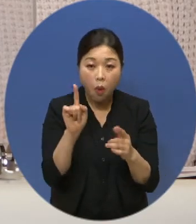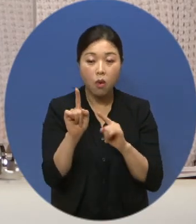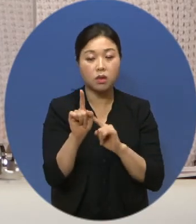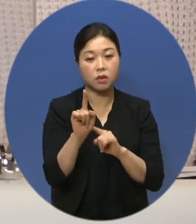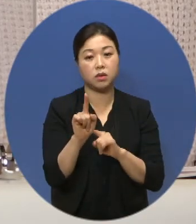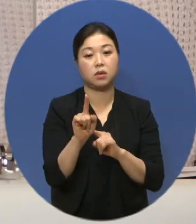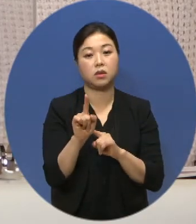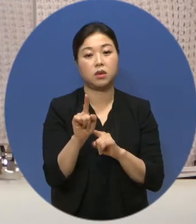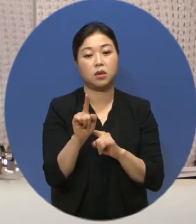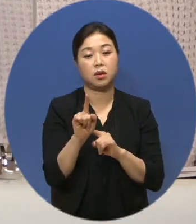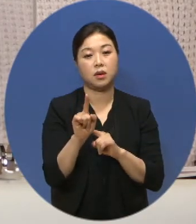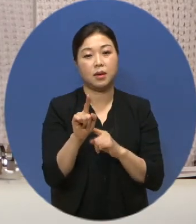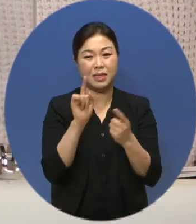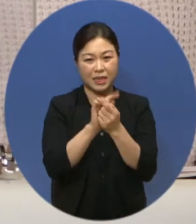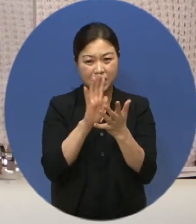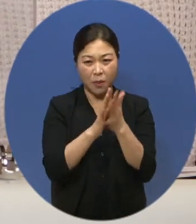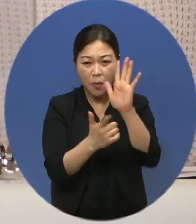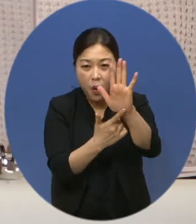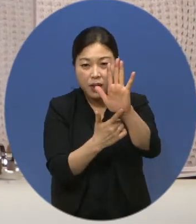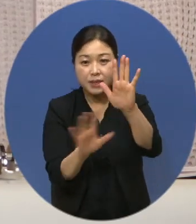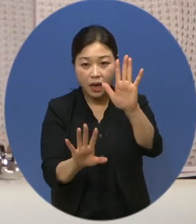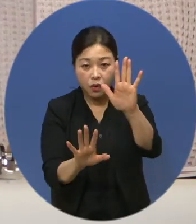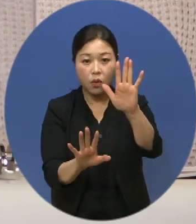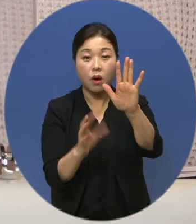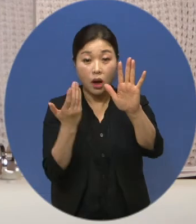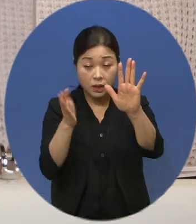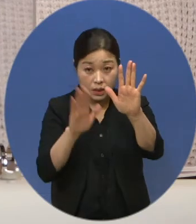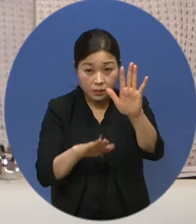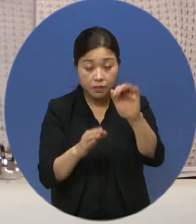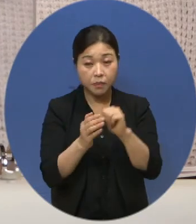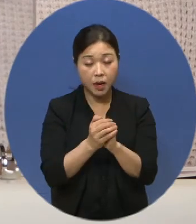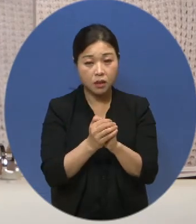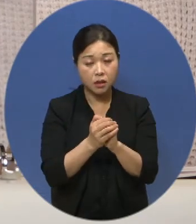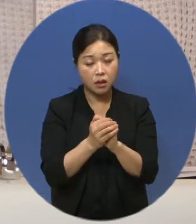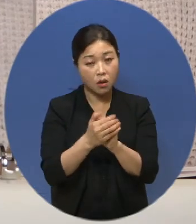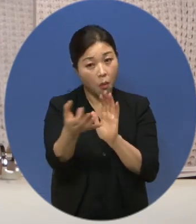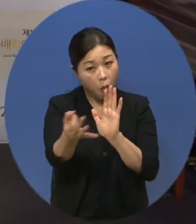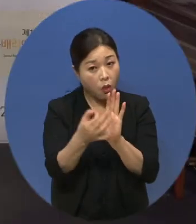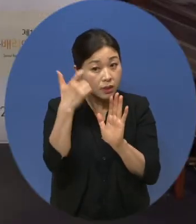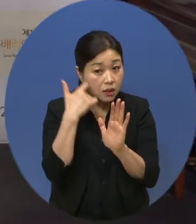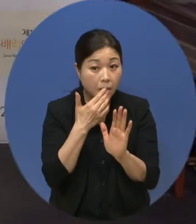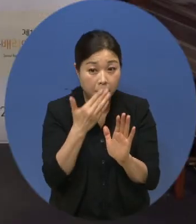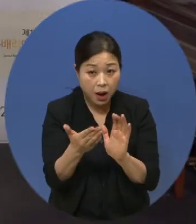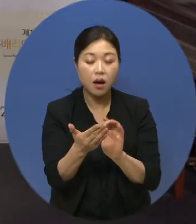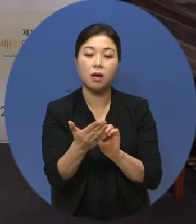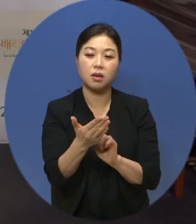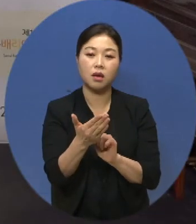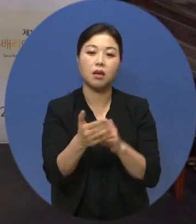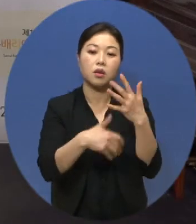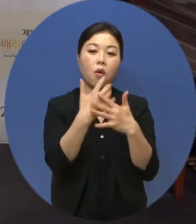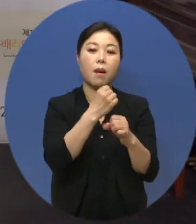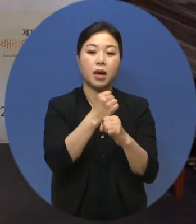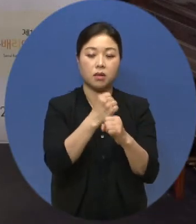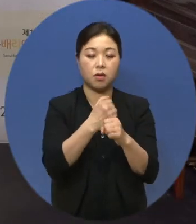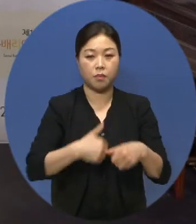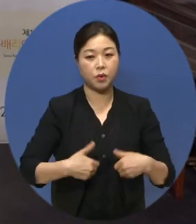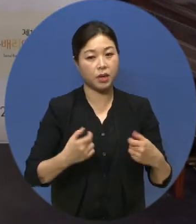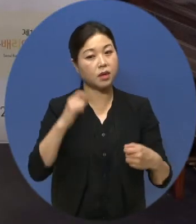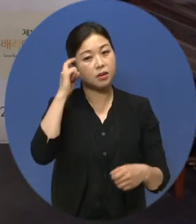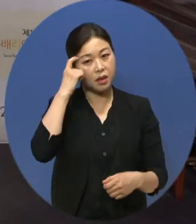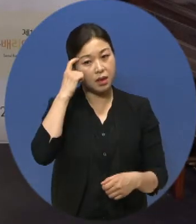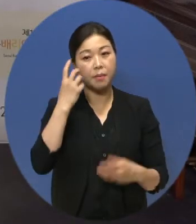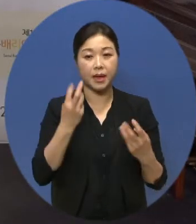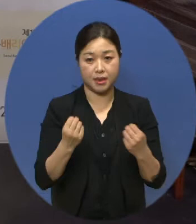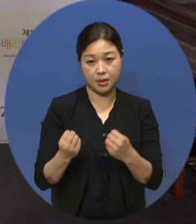이렇게 너무 직설적이지는 않게 하지만 이제 느껴지기는 하게 이제 표현을 해야 된다는 생각을 제일 많이 했던 것